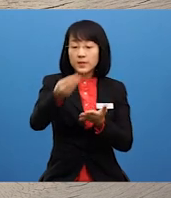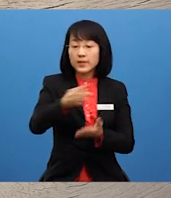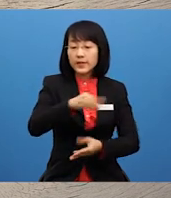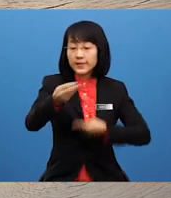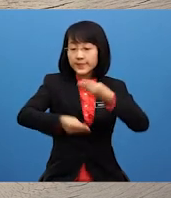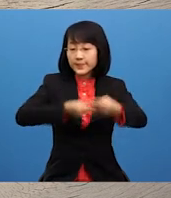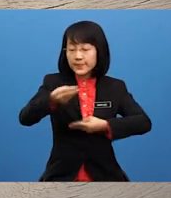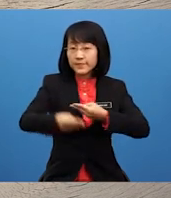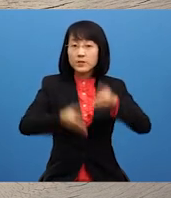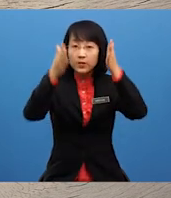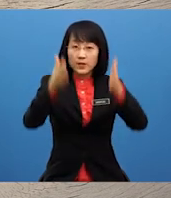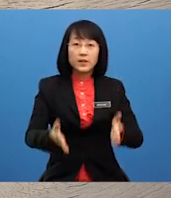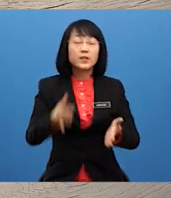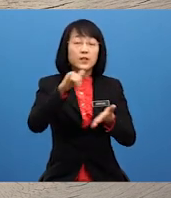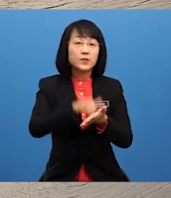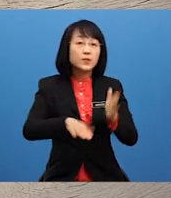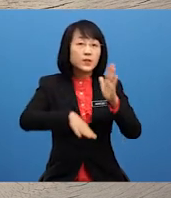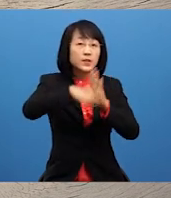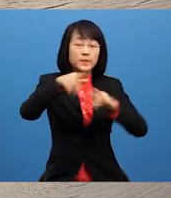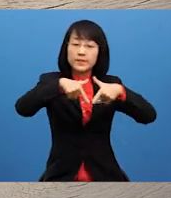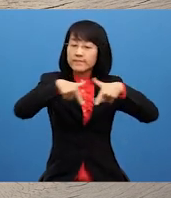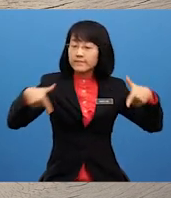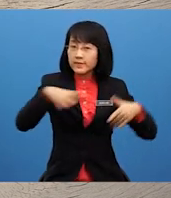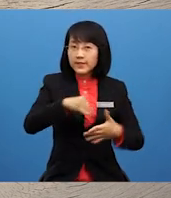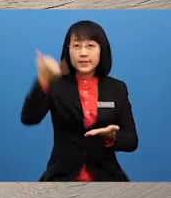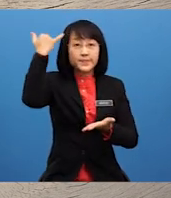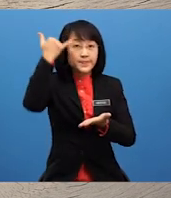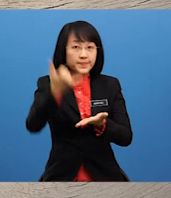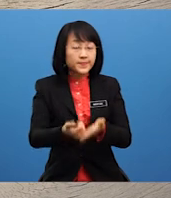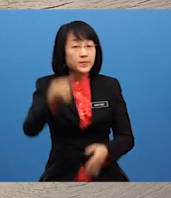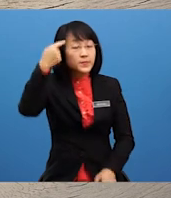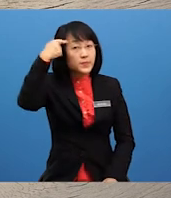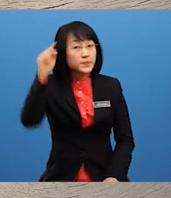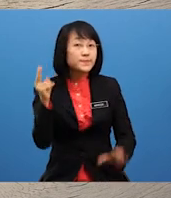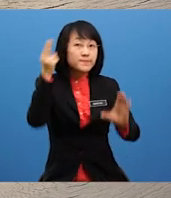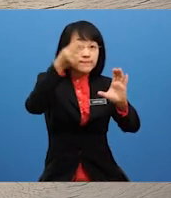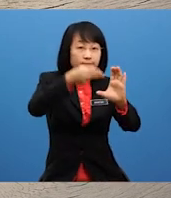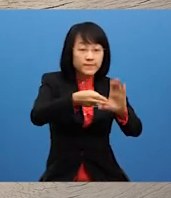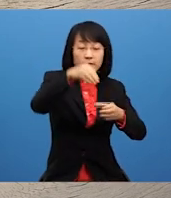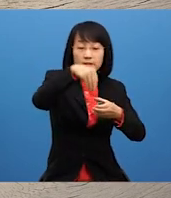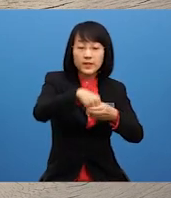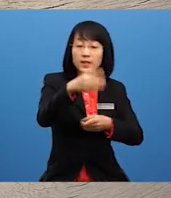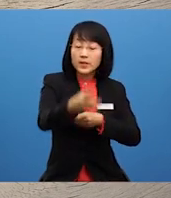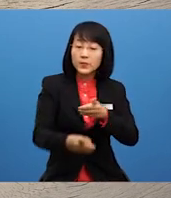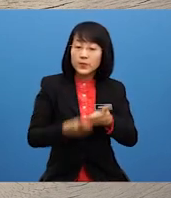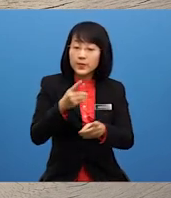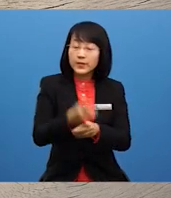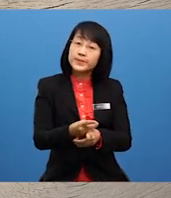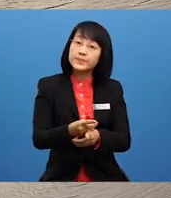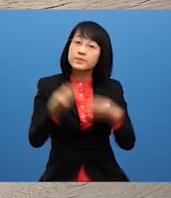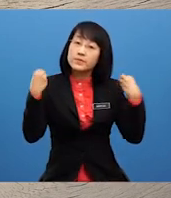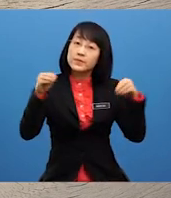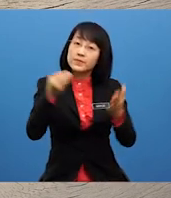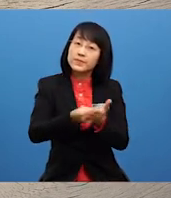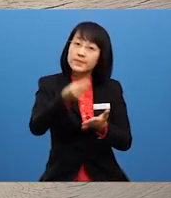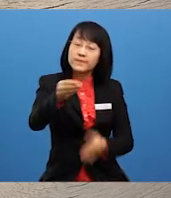seseorang itu akan lebih berani dan yakin untuk berkecimpung dalam dunia perdagangan dan